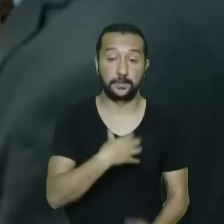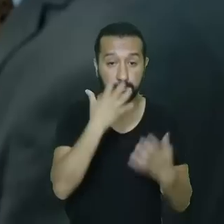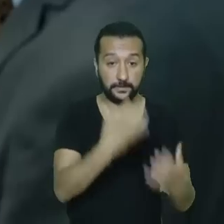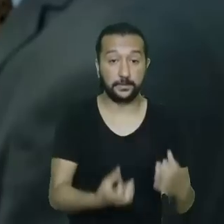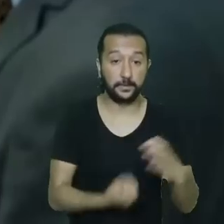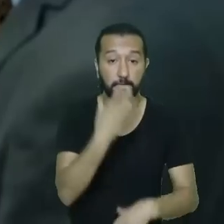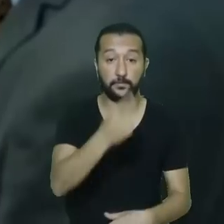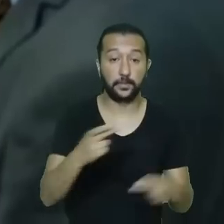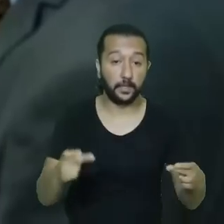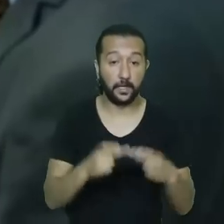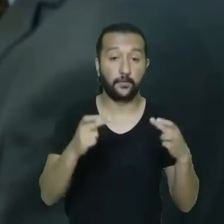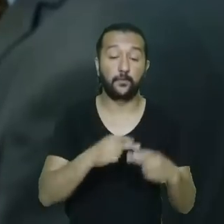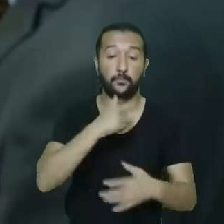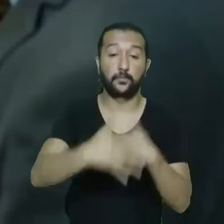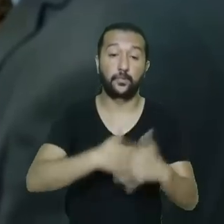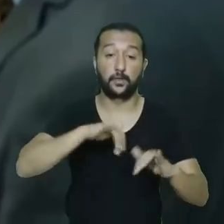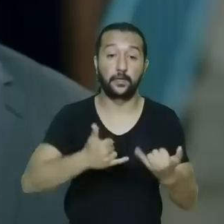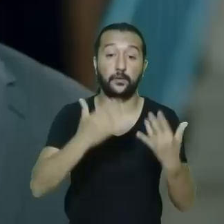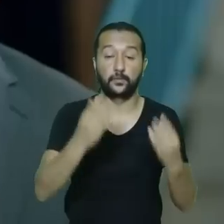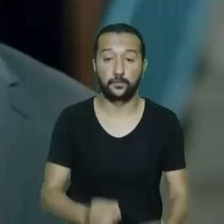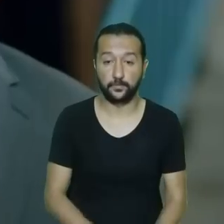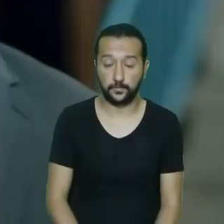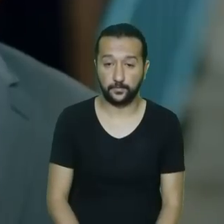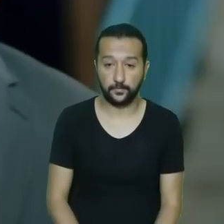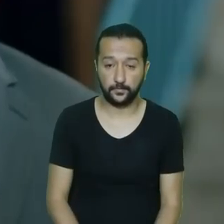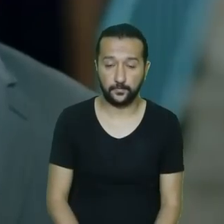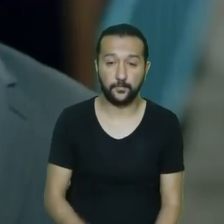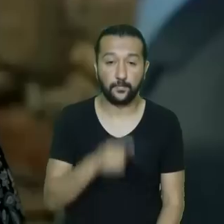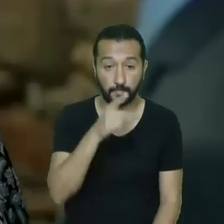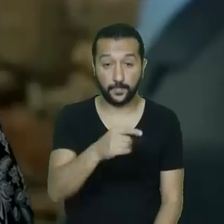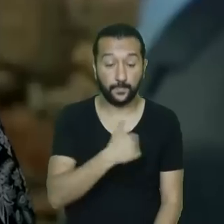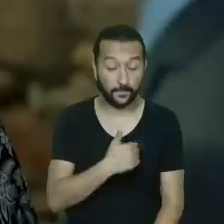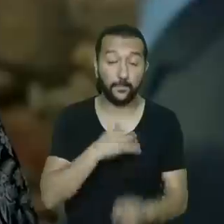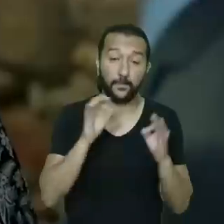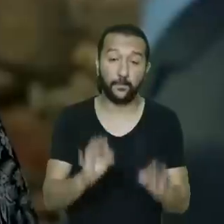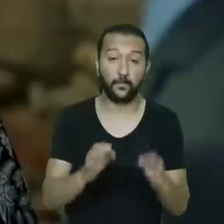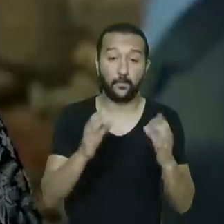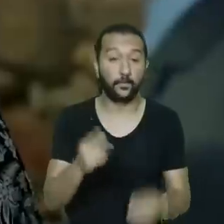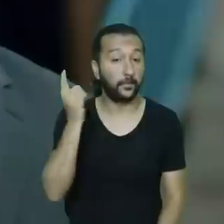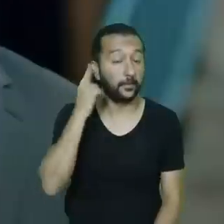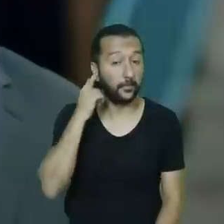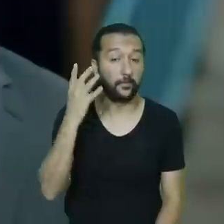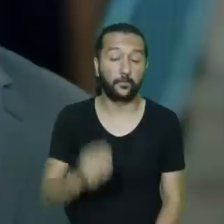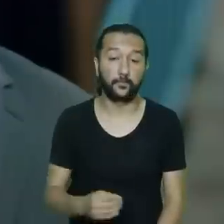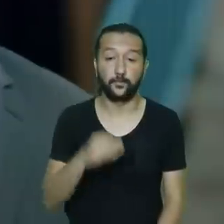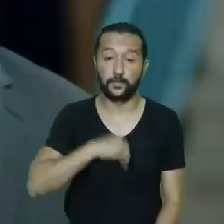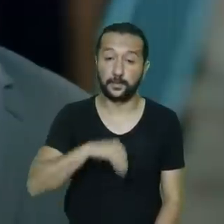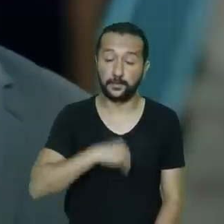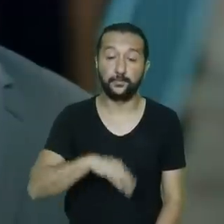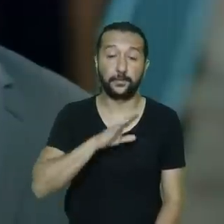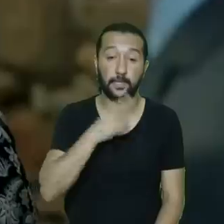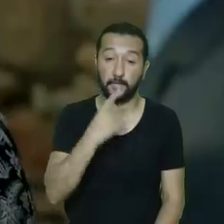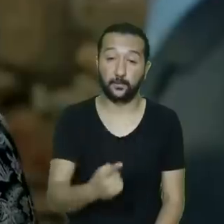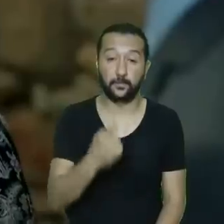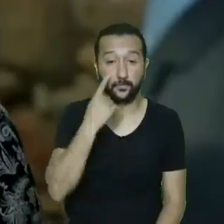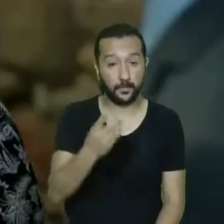mu? Bir kavga, bir kıyamet bir göreceksin gari. İşte ben de öyle dinliyorum. İçimden diyorum